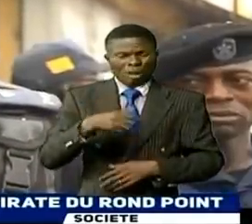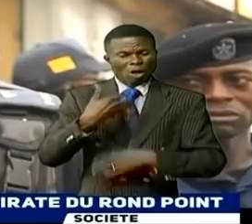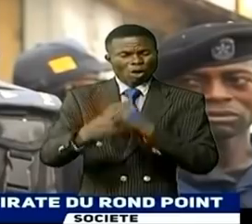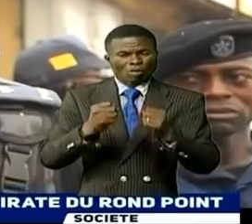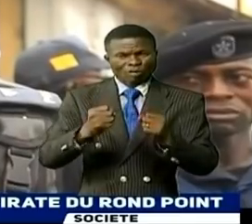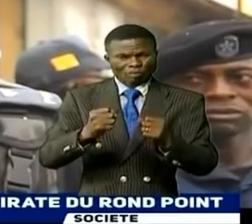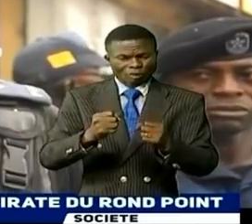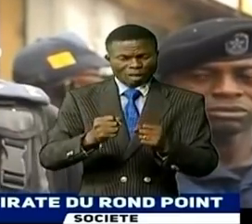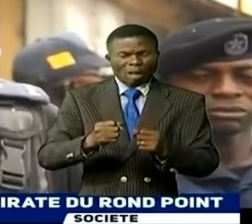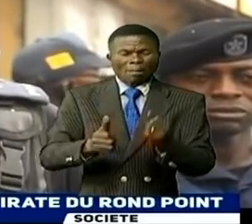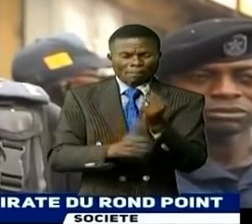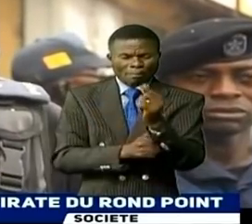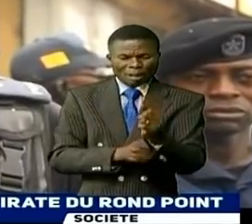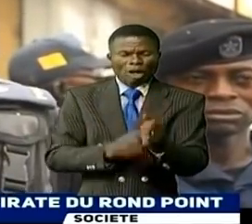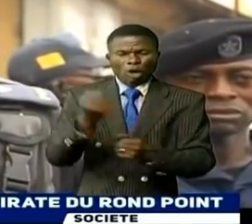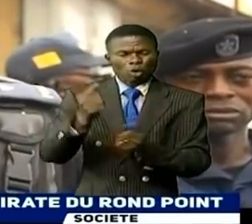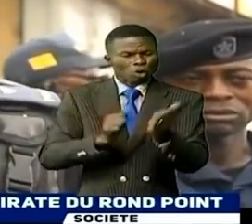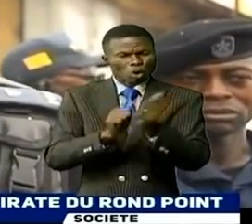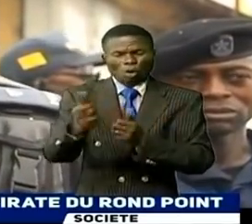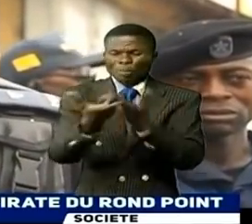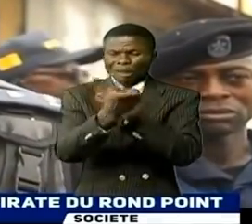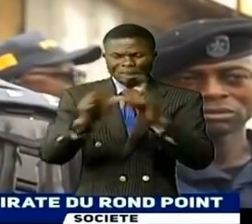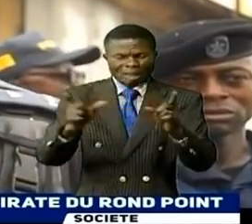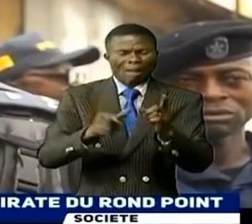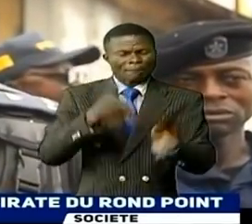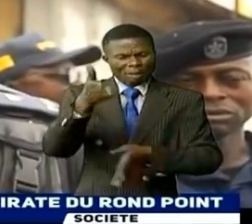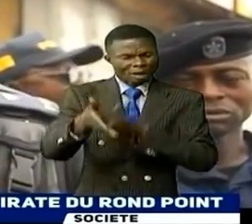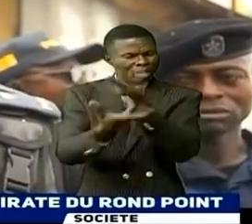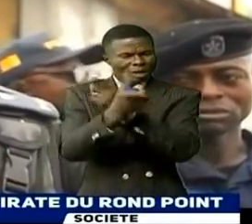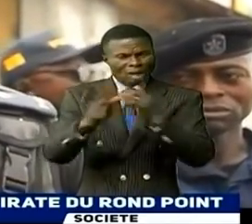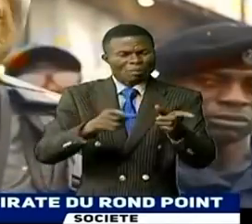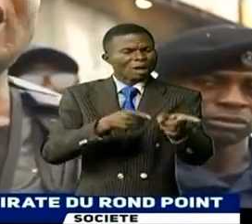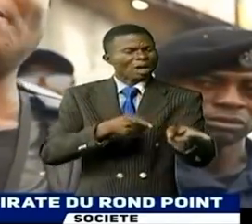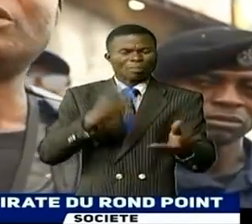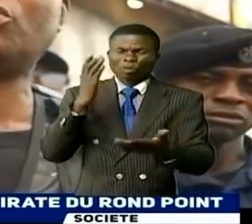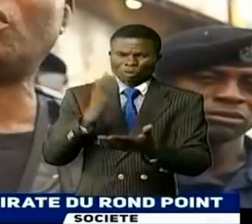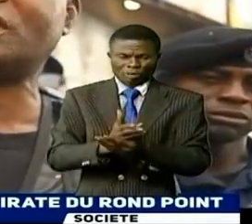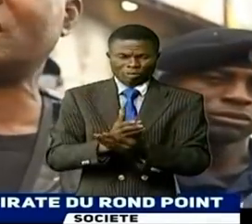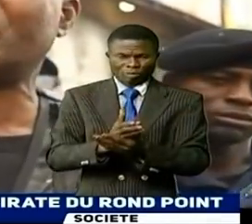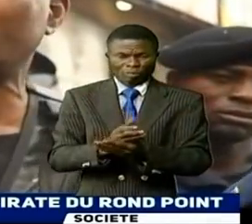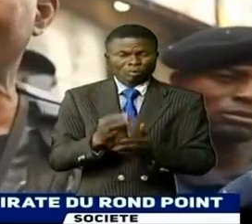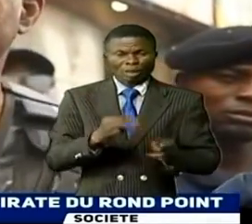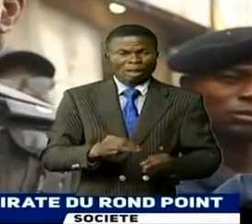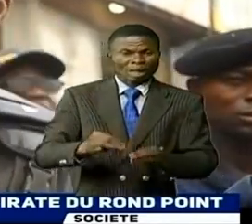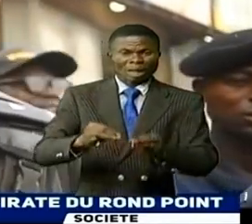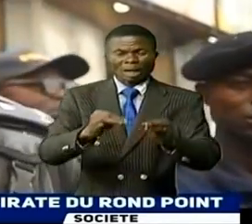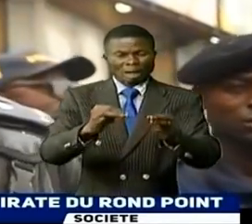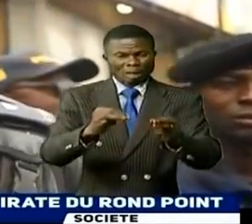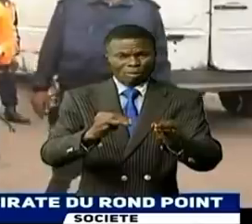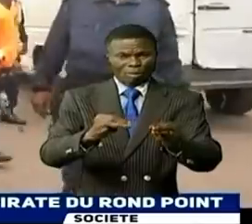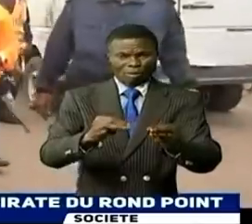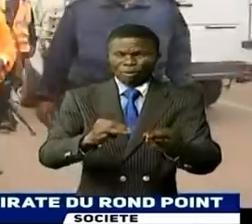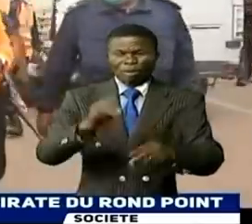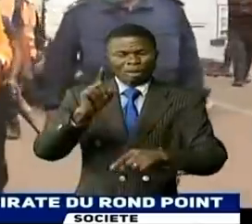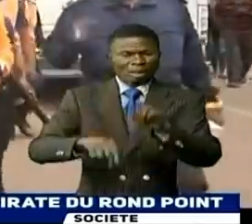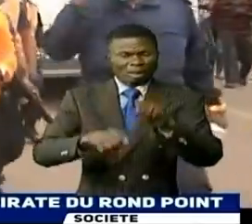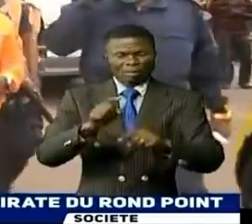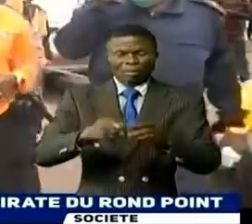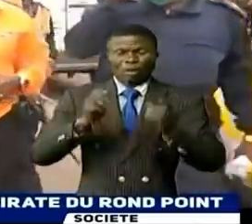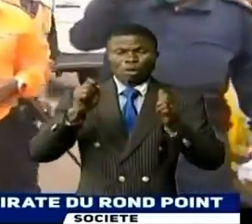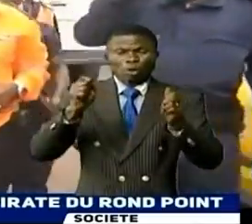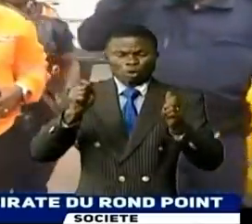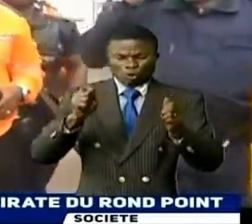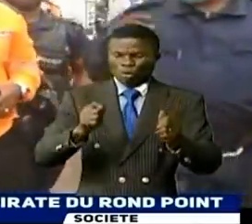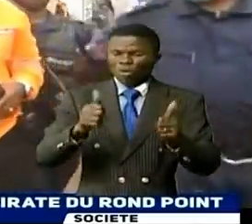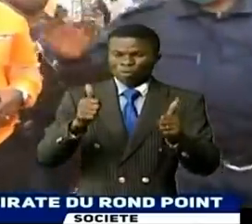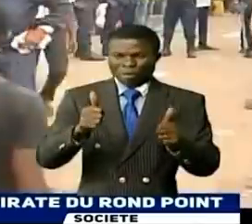la circulation libre, que les gens puissent circuler librement, qu'il n'y ait pas des embouteillages. La méthode de sanctionner les chauffeurs, ça peut passer aussi par les médias, ça sera beaucoup plus